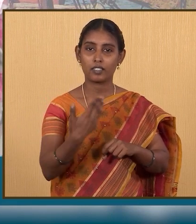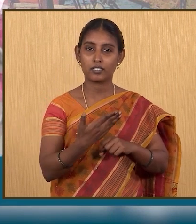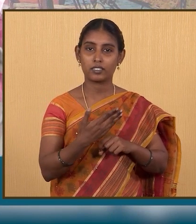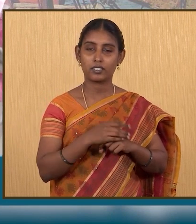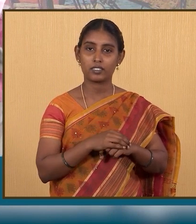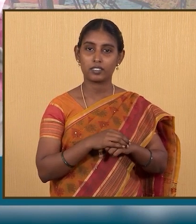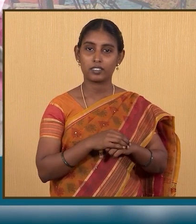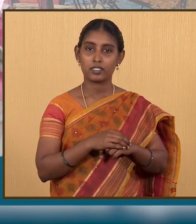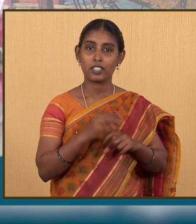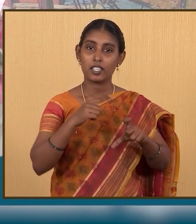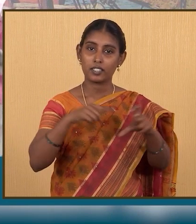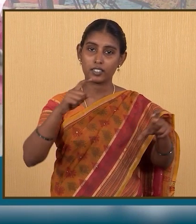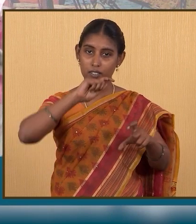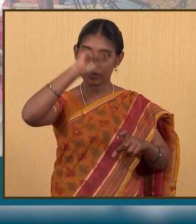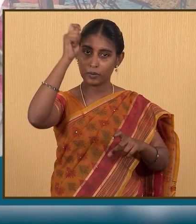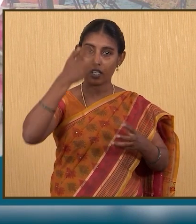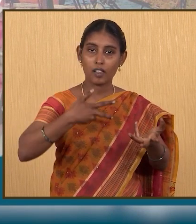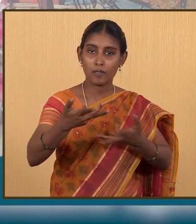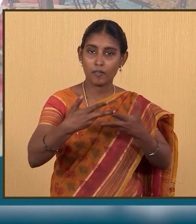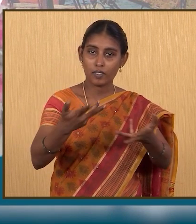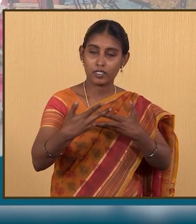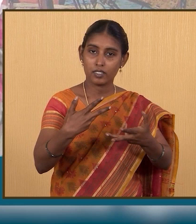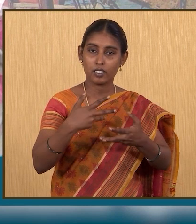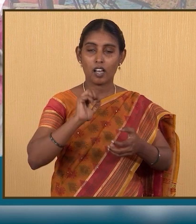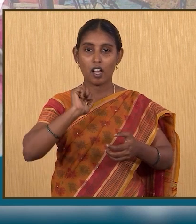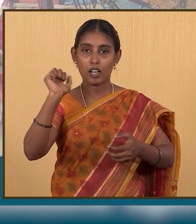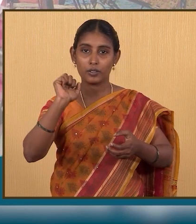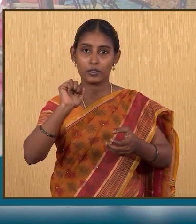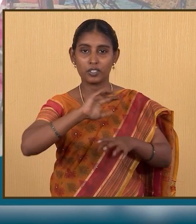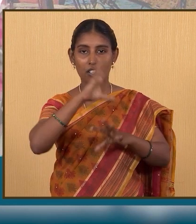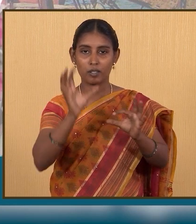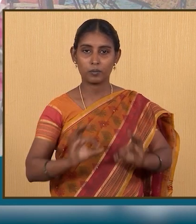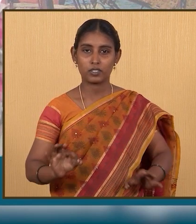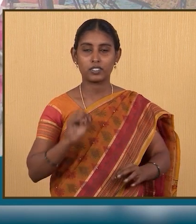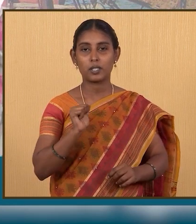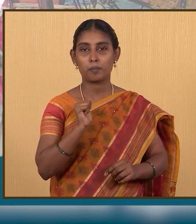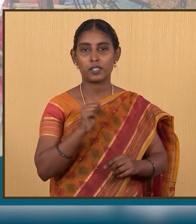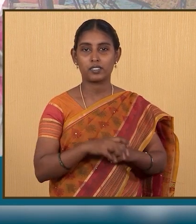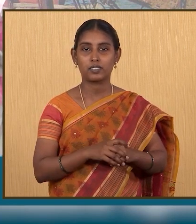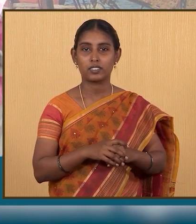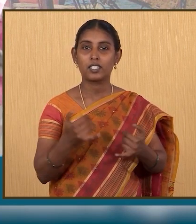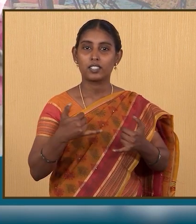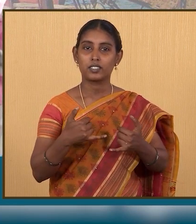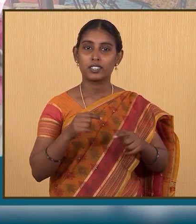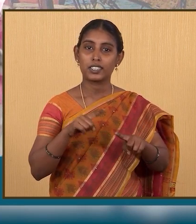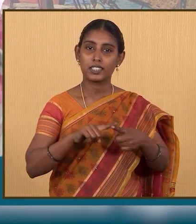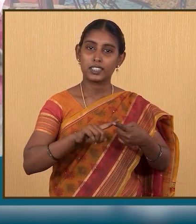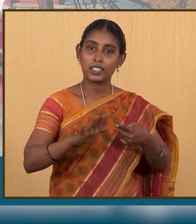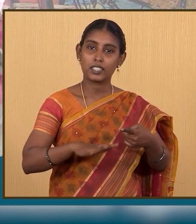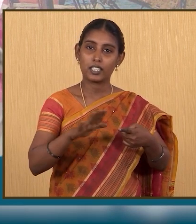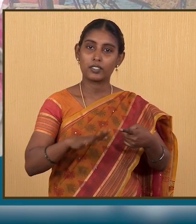அடுத்தது அவங்கள ஆங்கில கிழக்கிந்திய வணிக குழுவோடைய ஆதிக்கம் எப்படி முடிவுக்கு வந்தது, அடுத்து இங்கிலாந்து